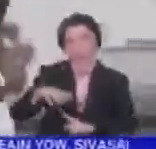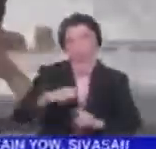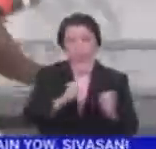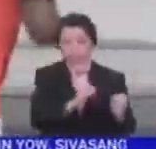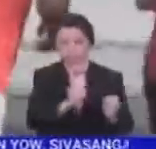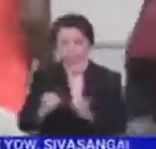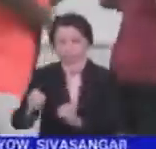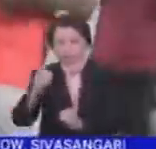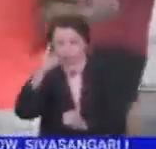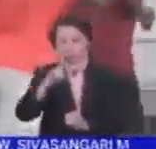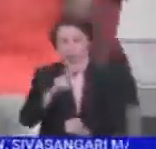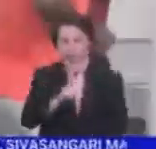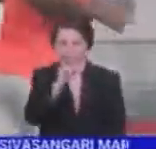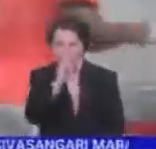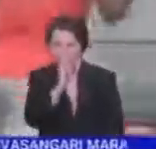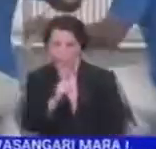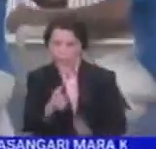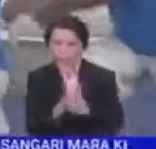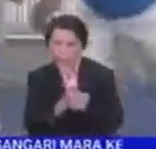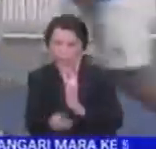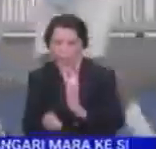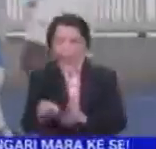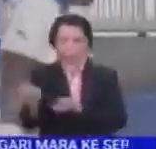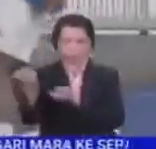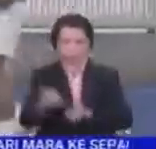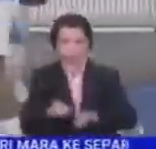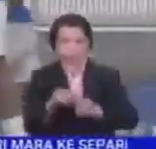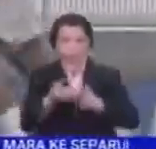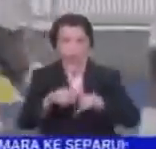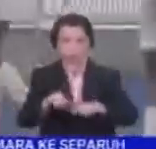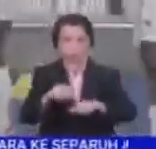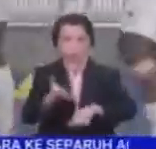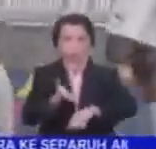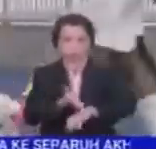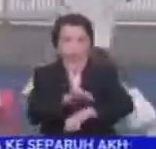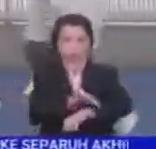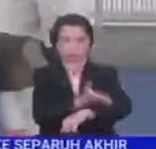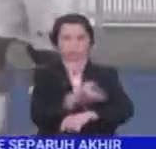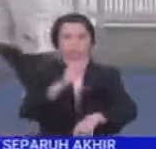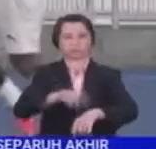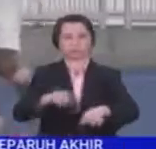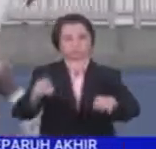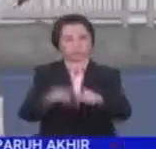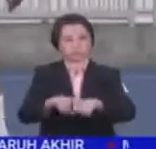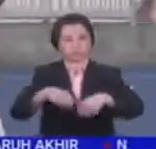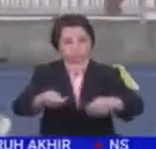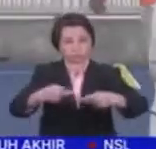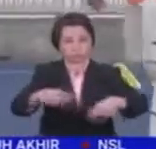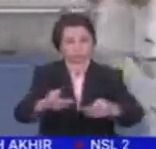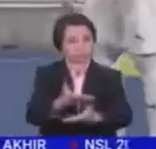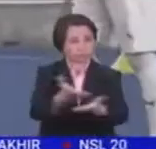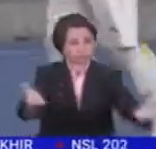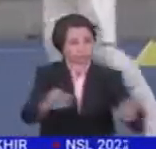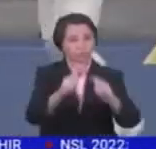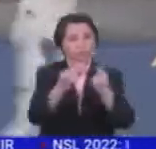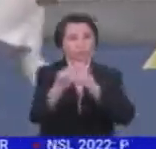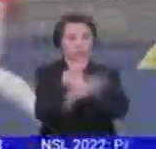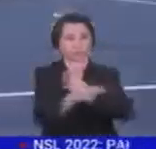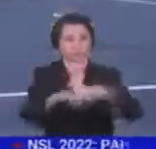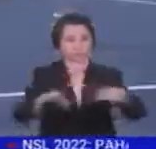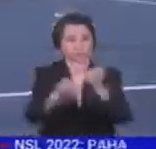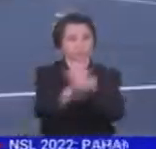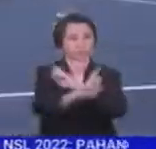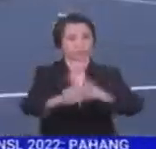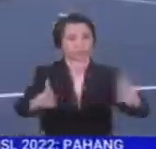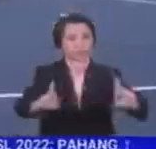ini dianjurkan bagi masihkan bahkan hoki negara terus berkembang dan dalam masa sampel yang memberi peluang kepada semua pasukan Negeri membuat